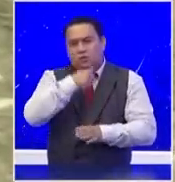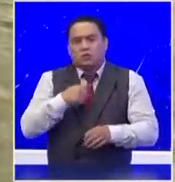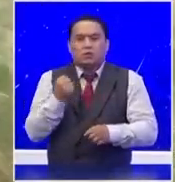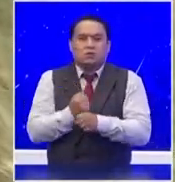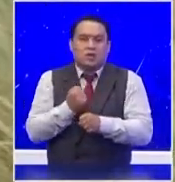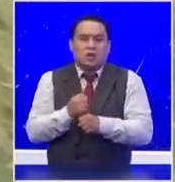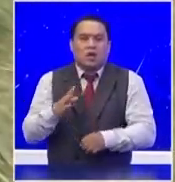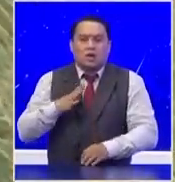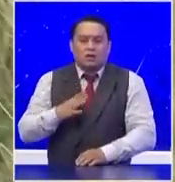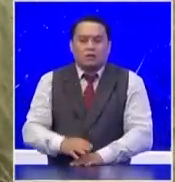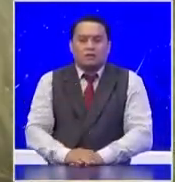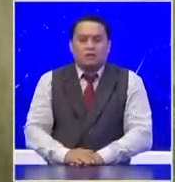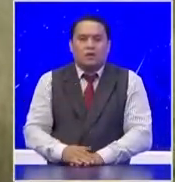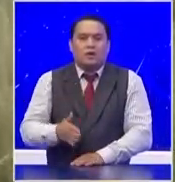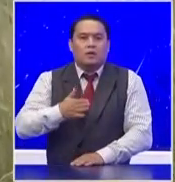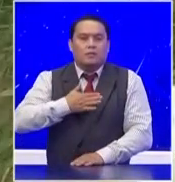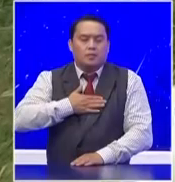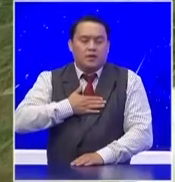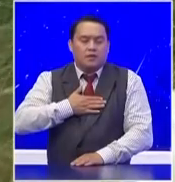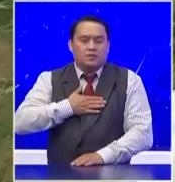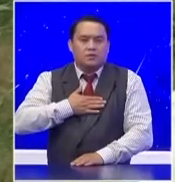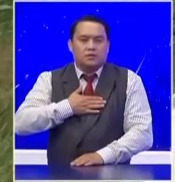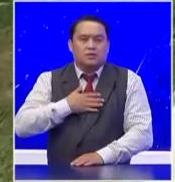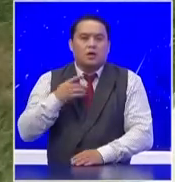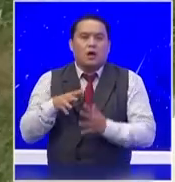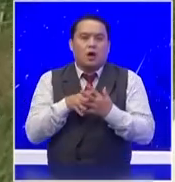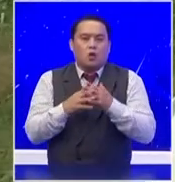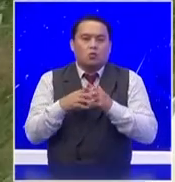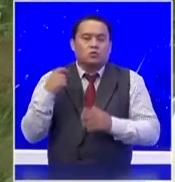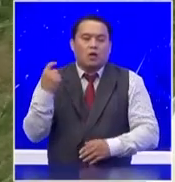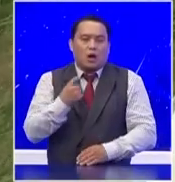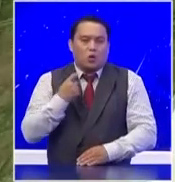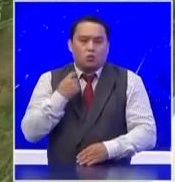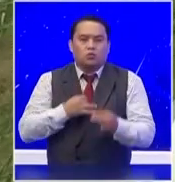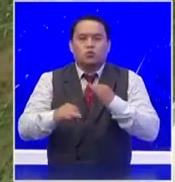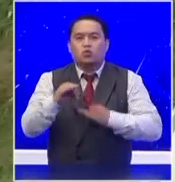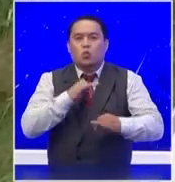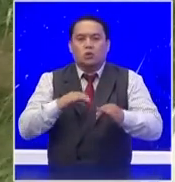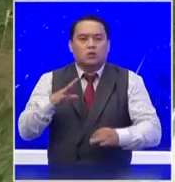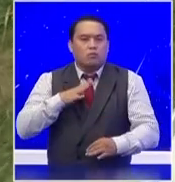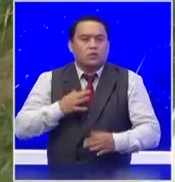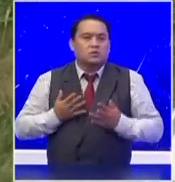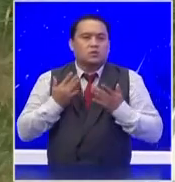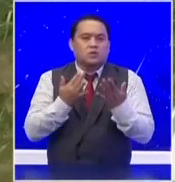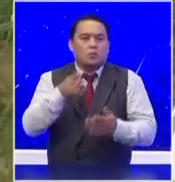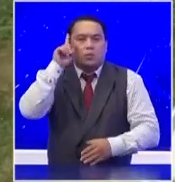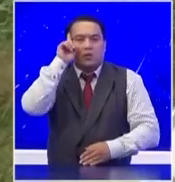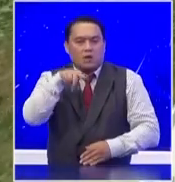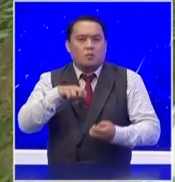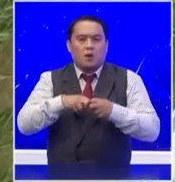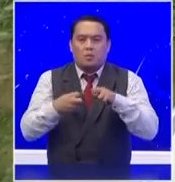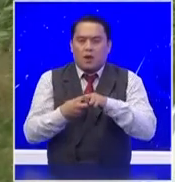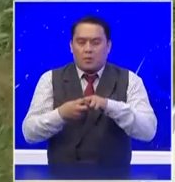жасалған. С крестьянами мы полностью разговаривали. Шаруалармен сөйлестік, олардың талаптарын білеміз. Бұл